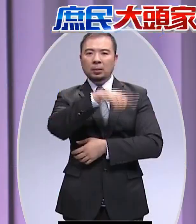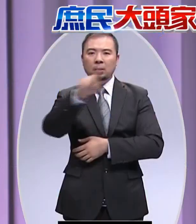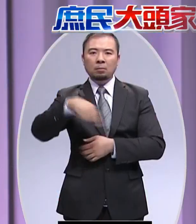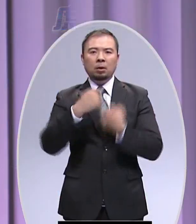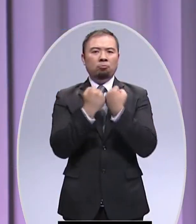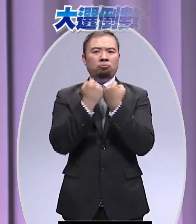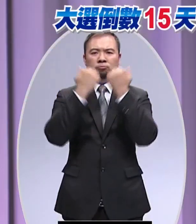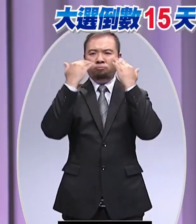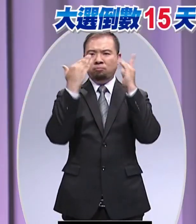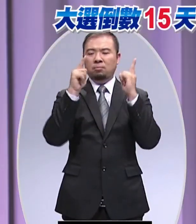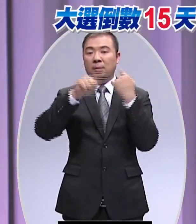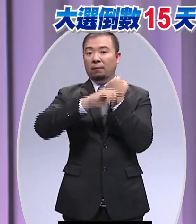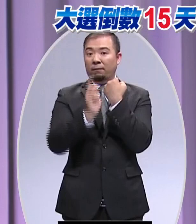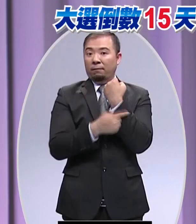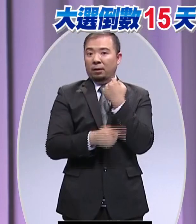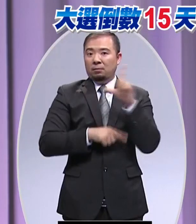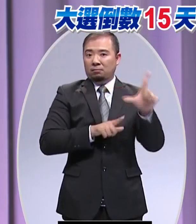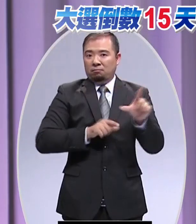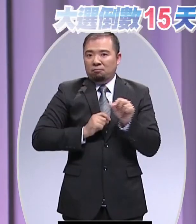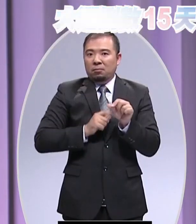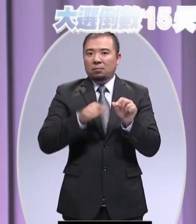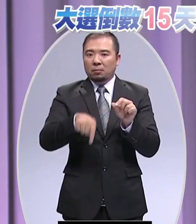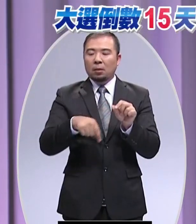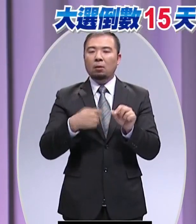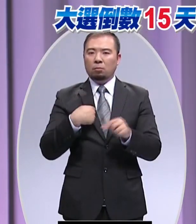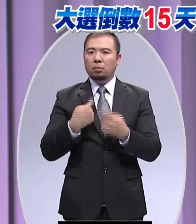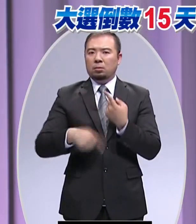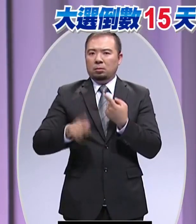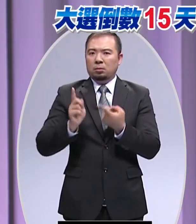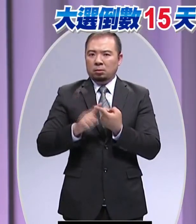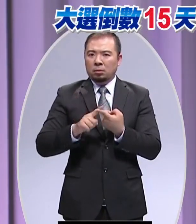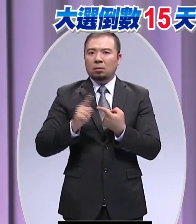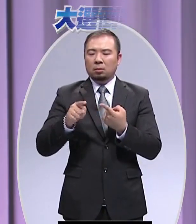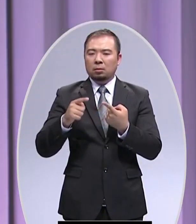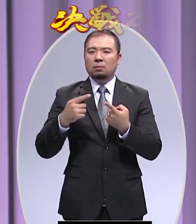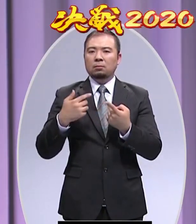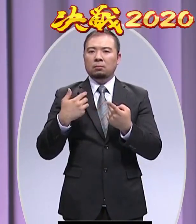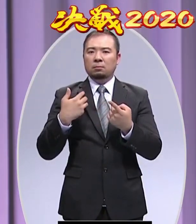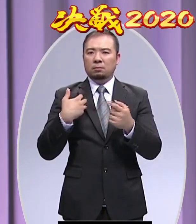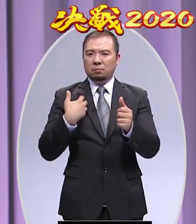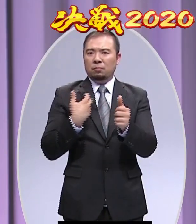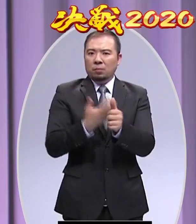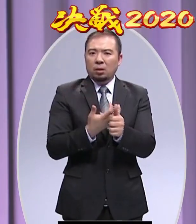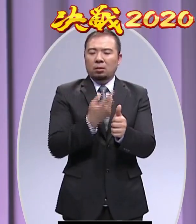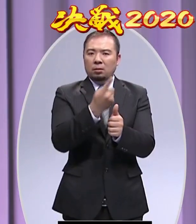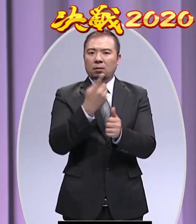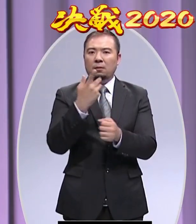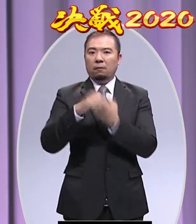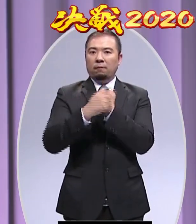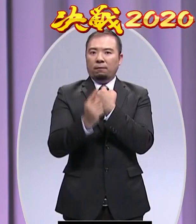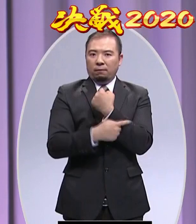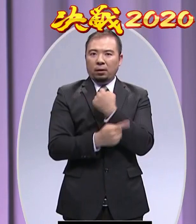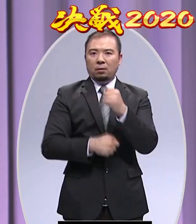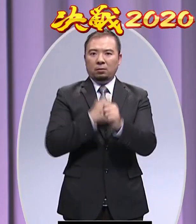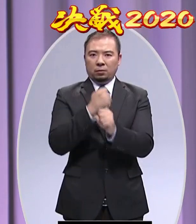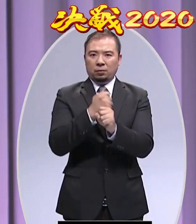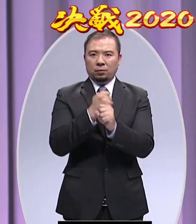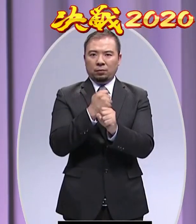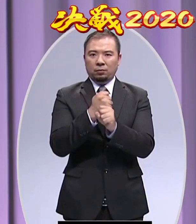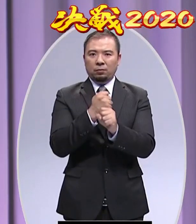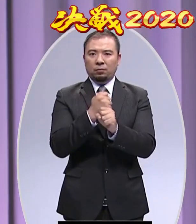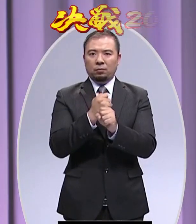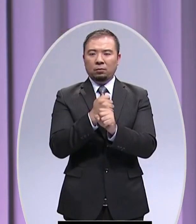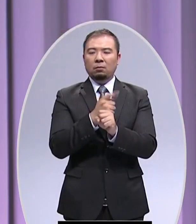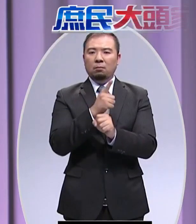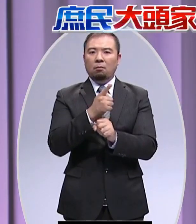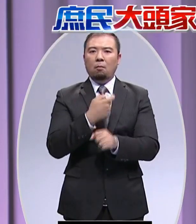依法行使职权，我们才要让他们有一个执行法律、执行正义的机会。我们